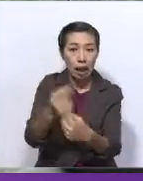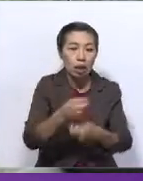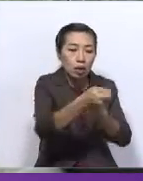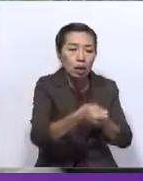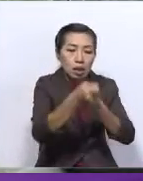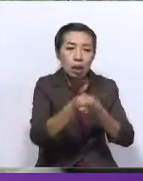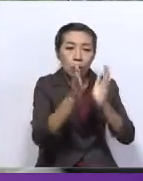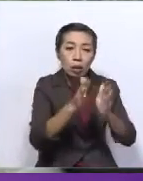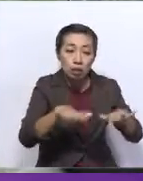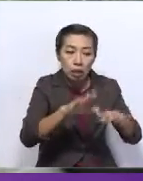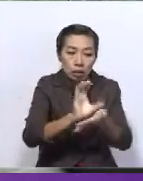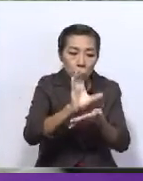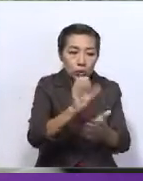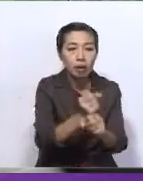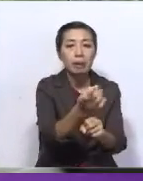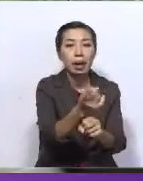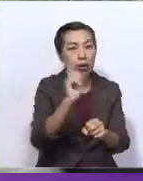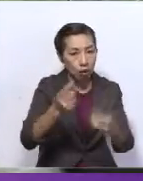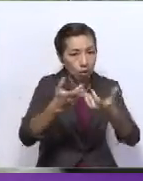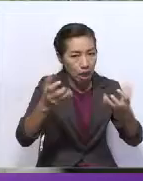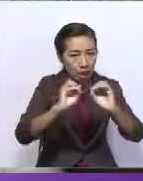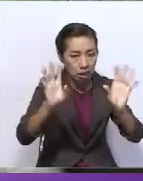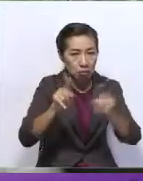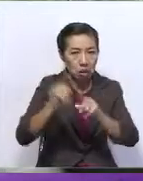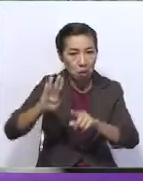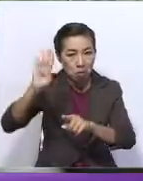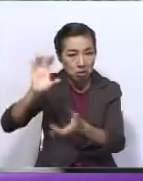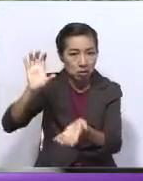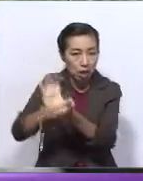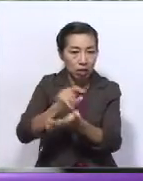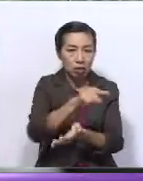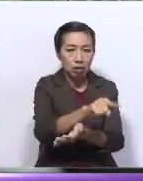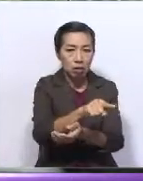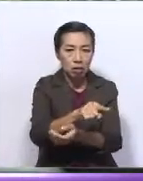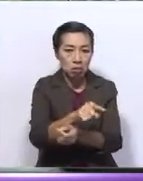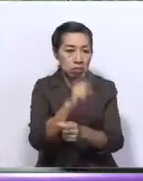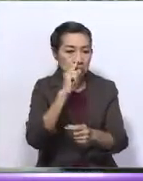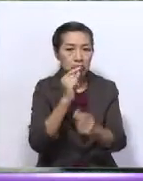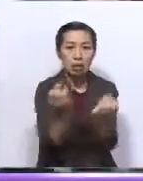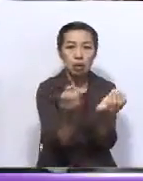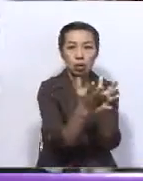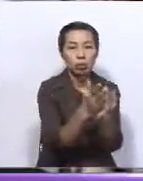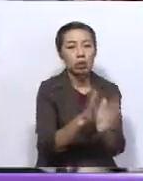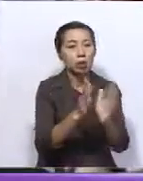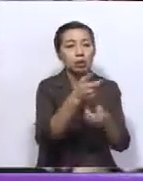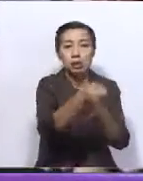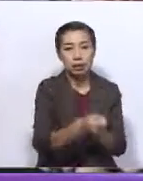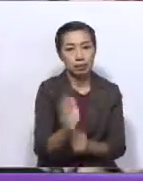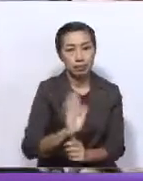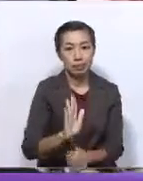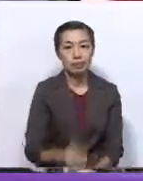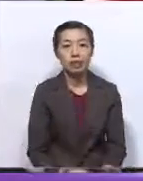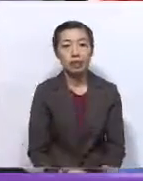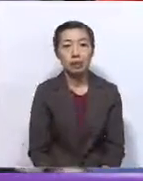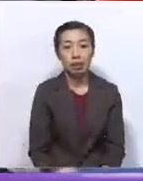ษตรกรรายย่อยจะลงทุนด้านไหนไม่ให้บริษัทใหญ่ๆนี้รุกเกษตรกรรายย่อยหายไปหมดนะ ขณะที่ระ